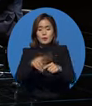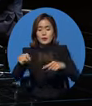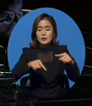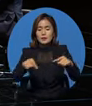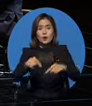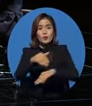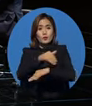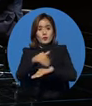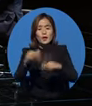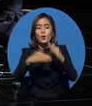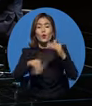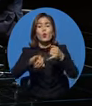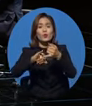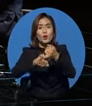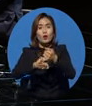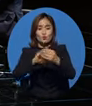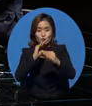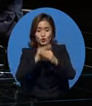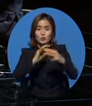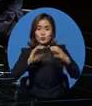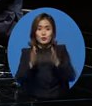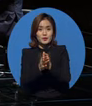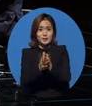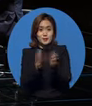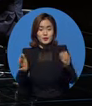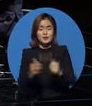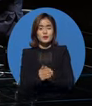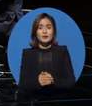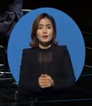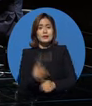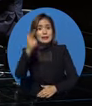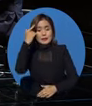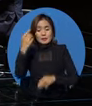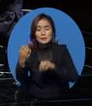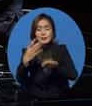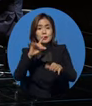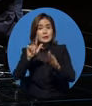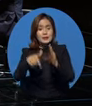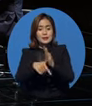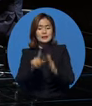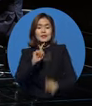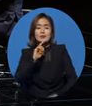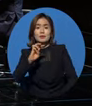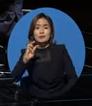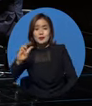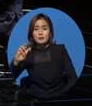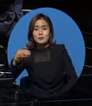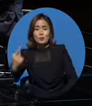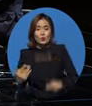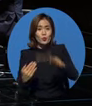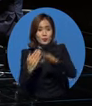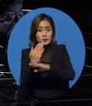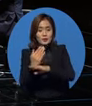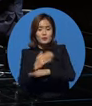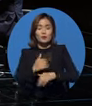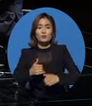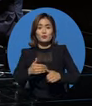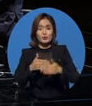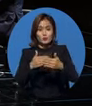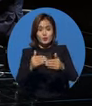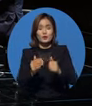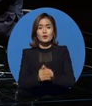공약을 중심으로 토론해 주시기 바랍니다 단 질문과 답변 시간이 1분 30초 원 대의 상기 지지 않도록 진행해 주시고